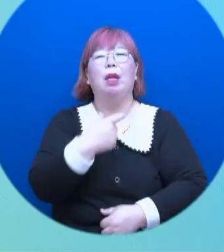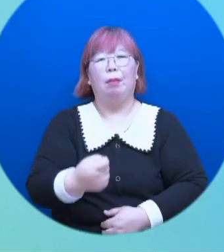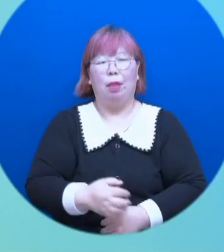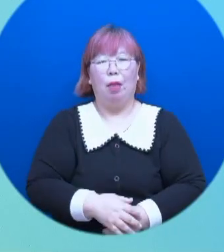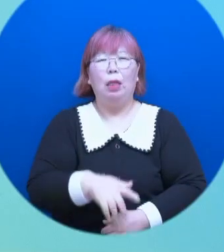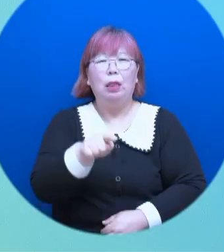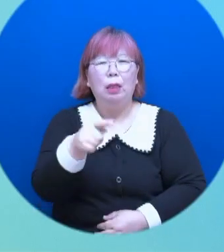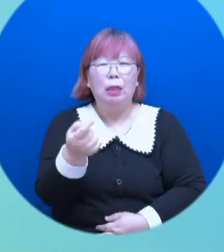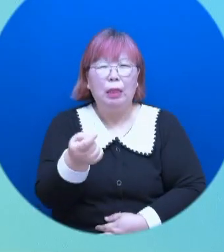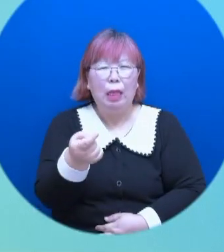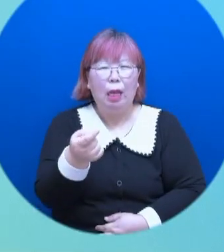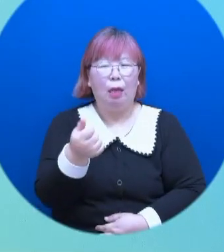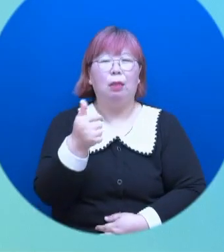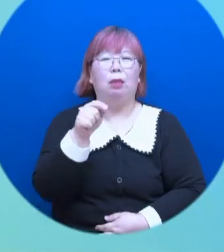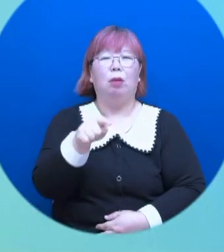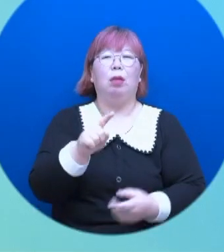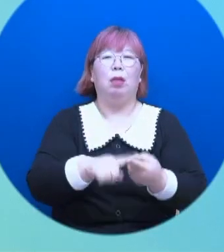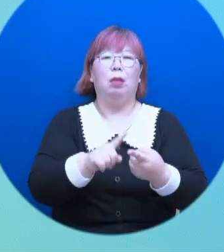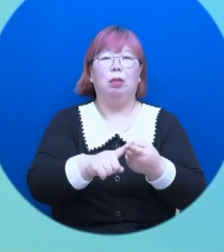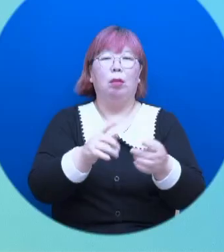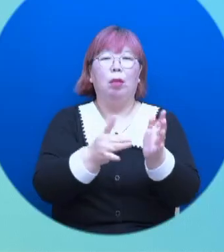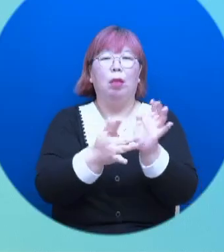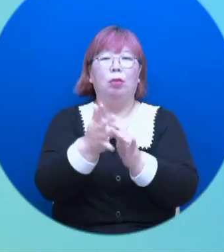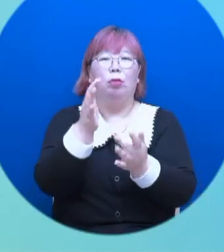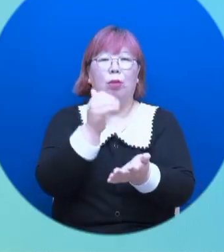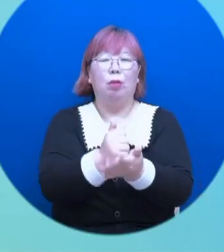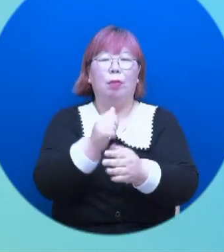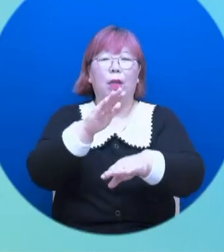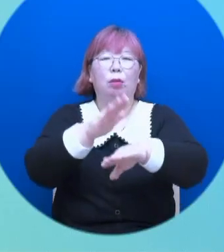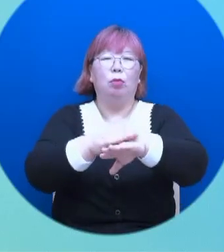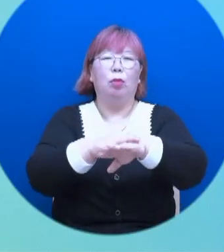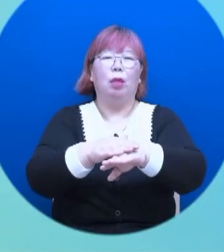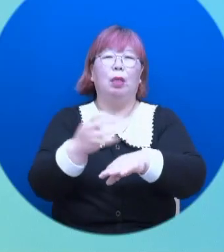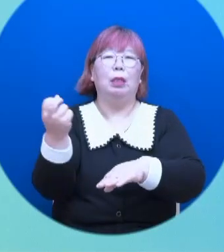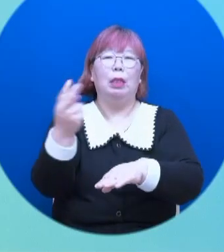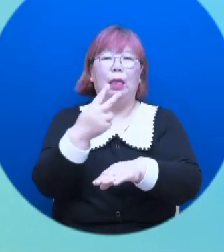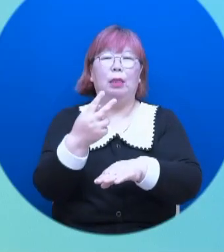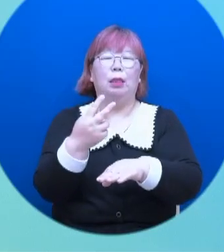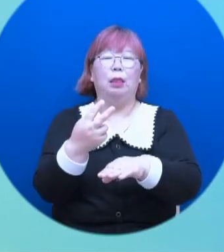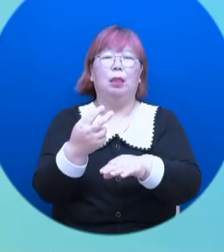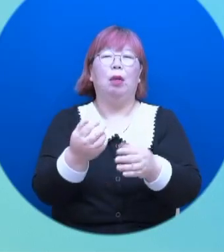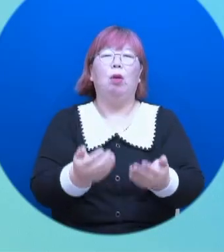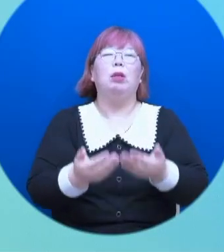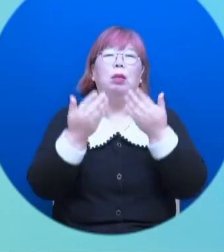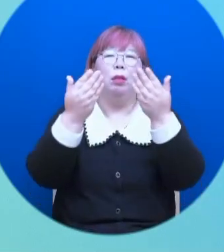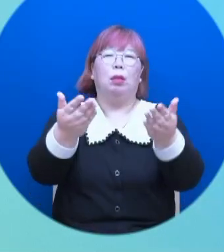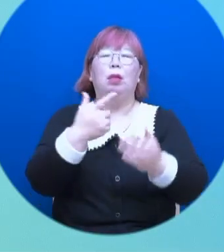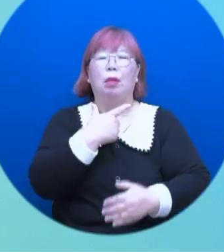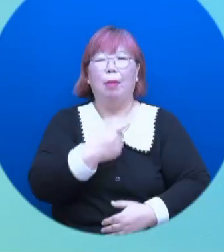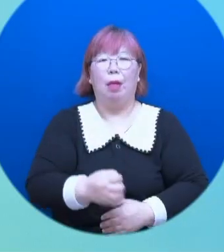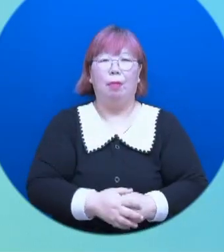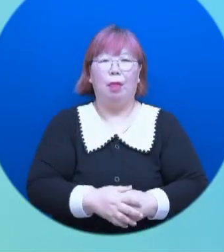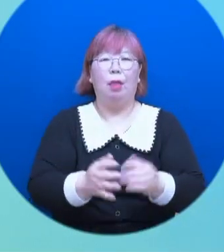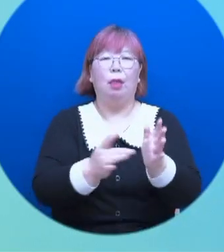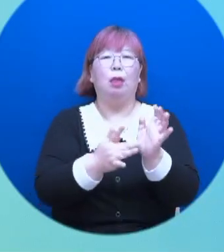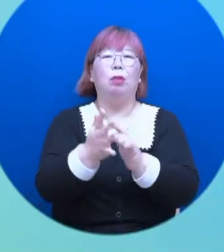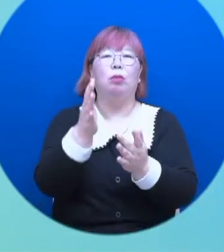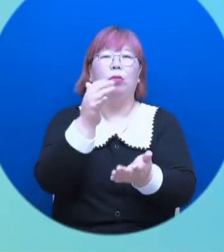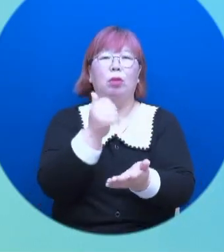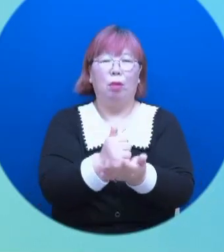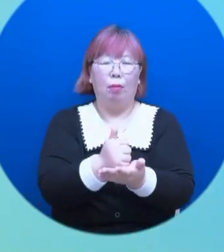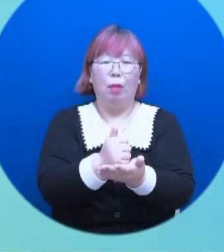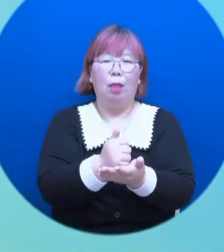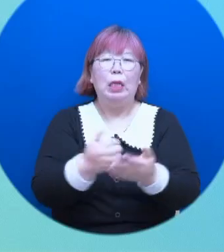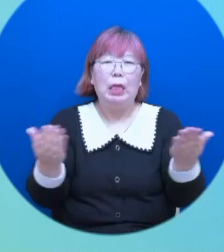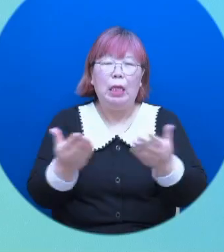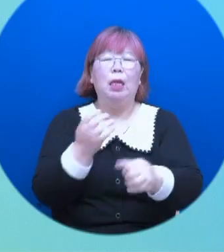작은 것을 예수님의 손에 올려드리시길 바랍니다. 예수님께서